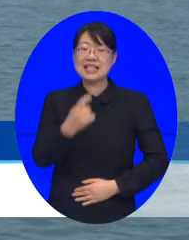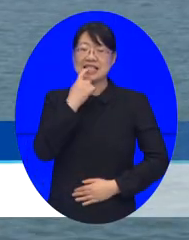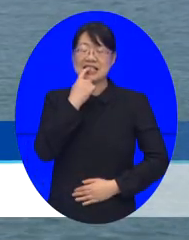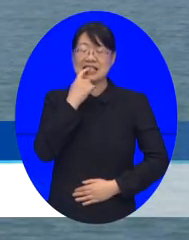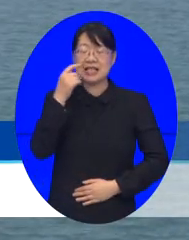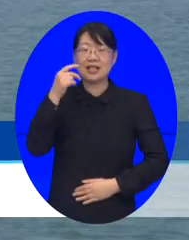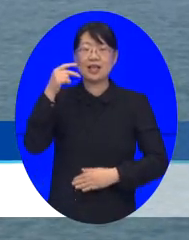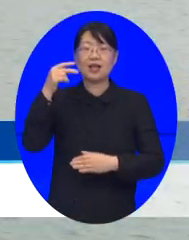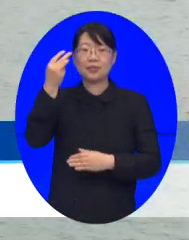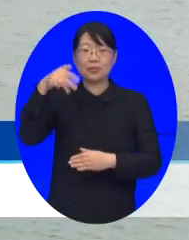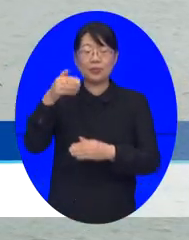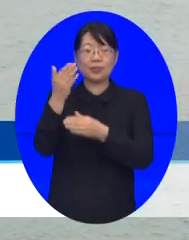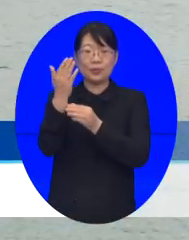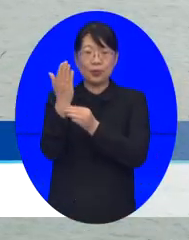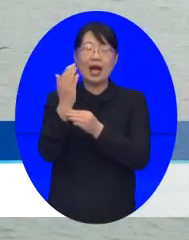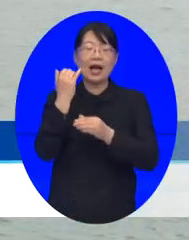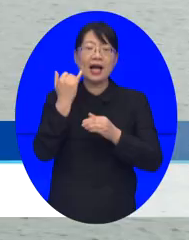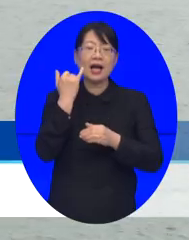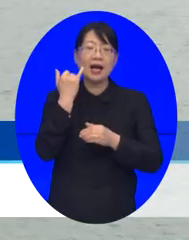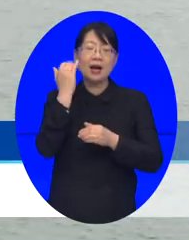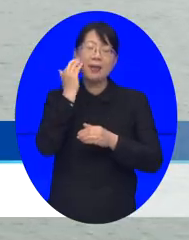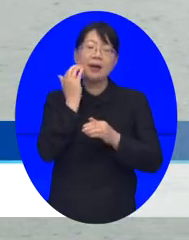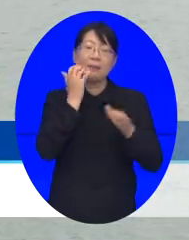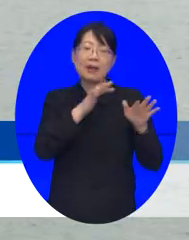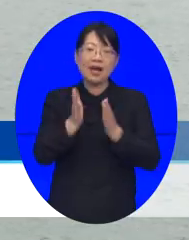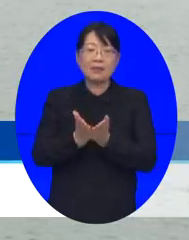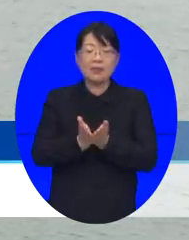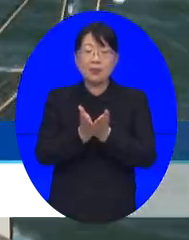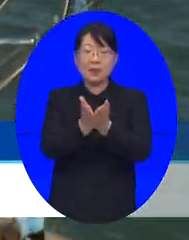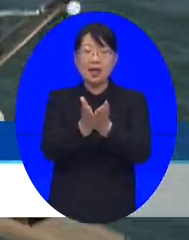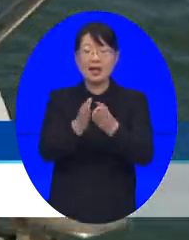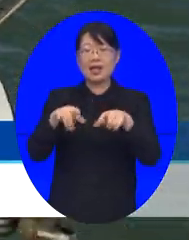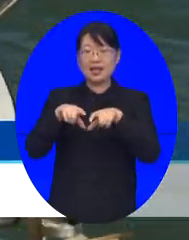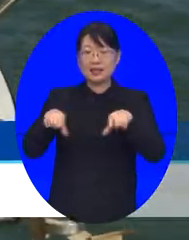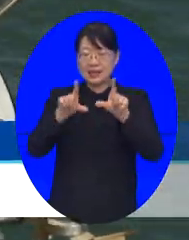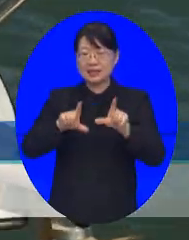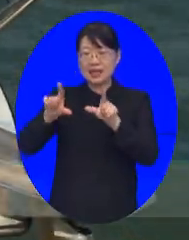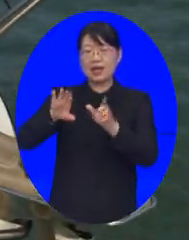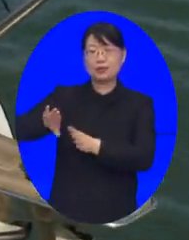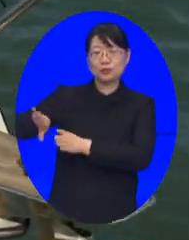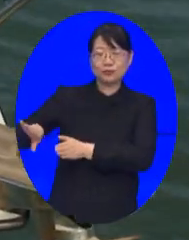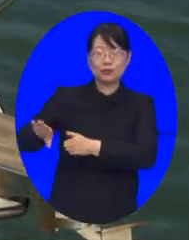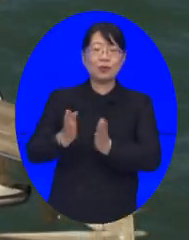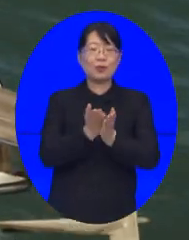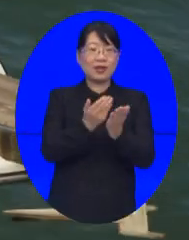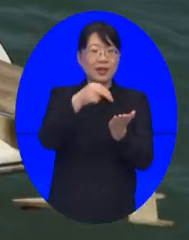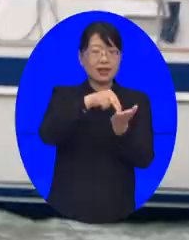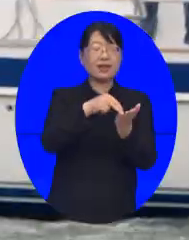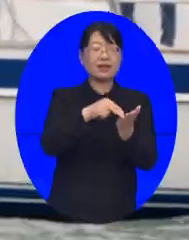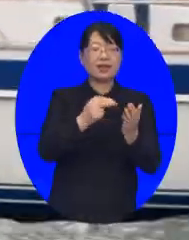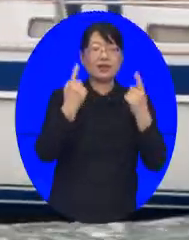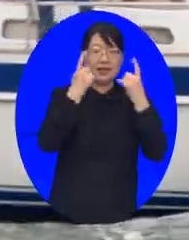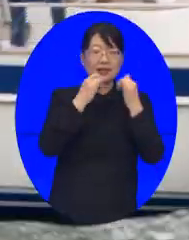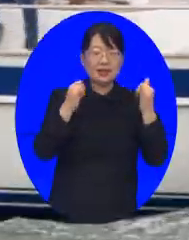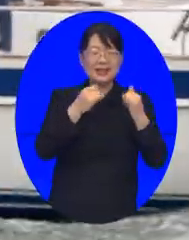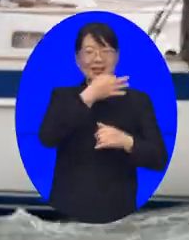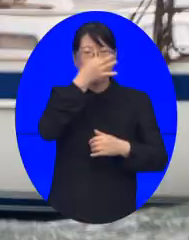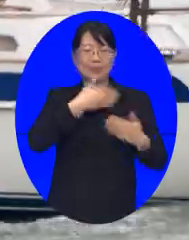도출된 하얀 요트가 파란 바다를 가로지릅니다. 일상에서 벗어나 배 위에 오른 관광객들은 한껏